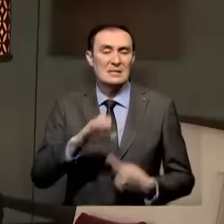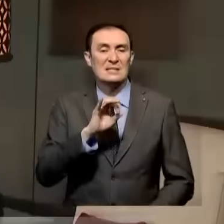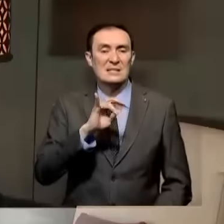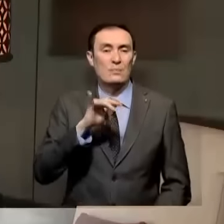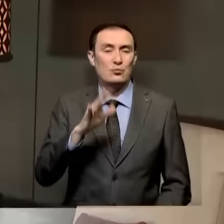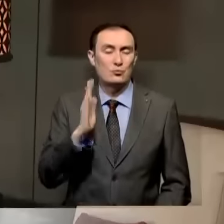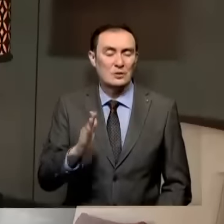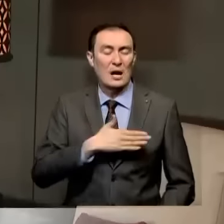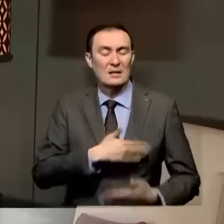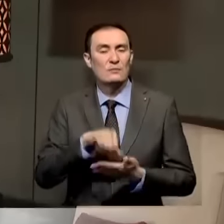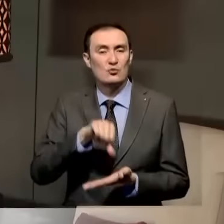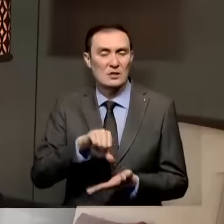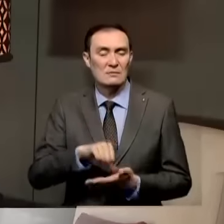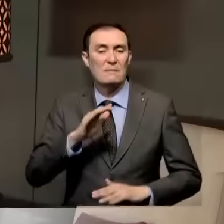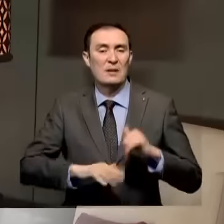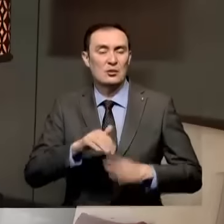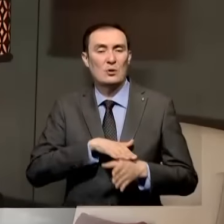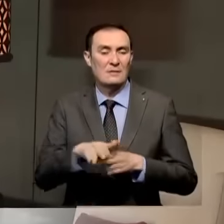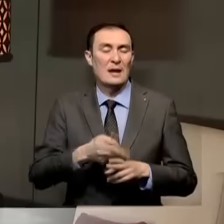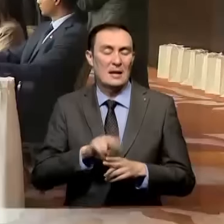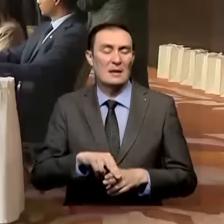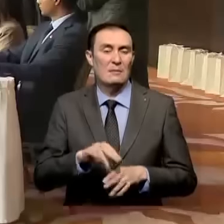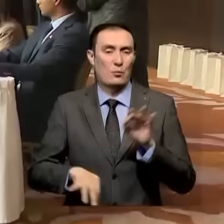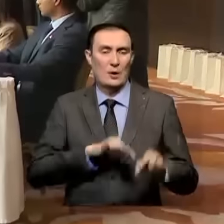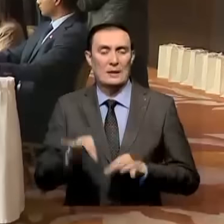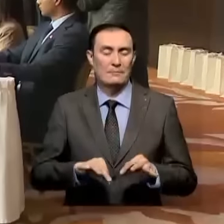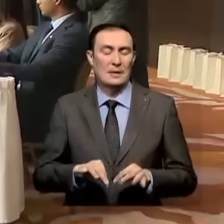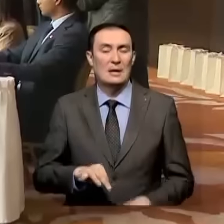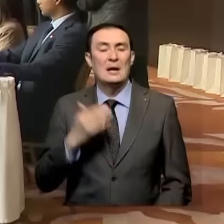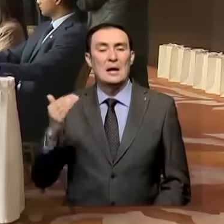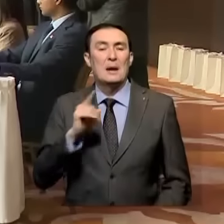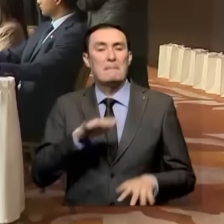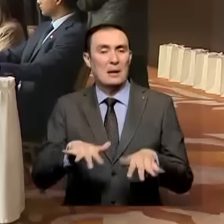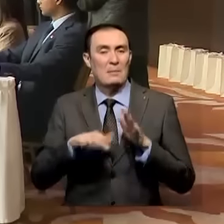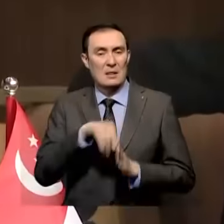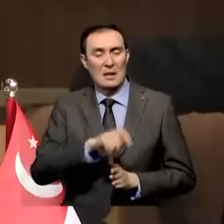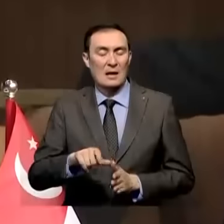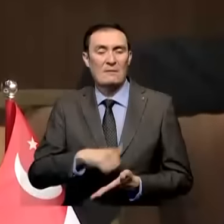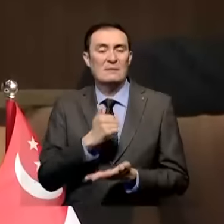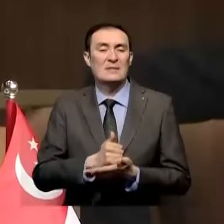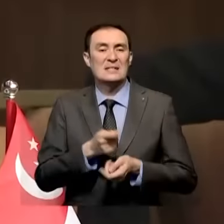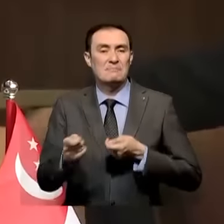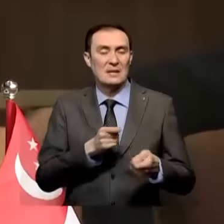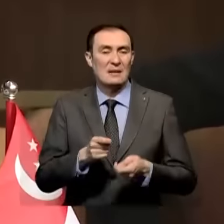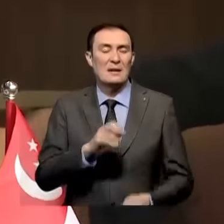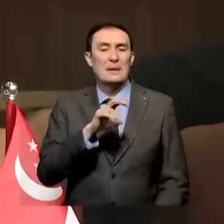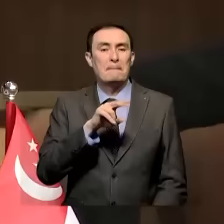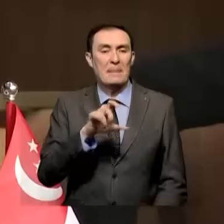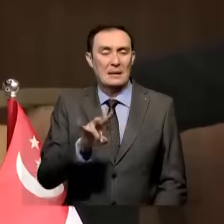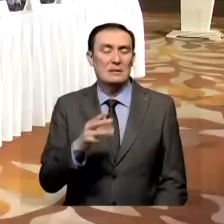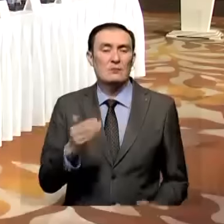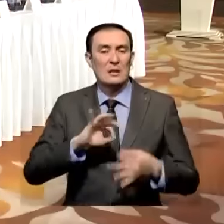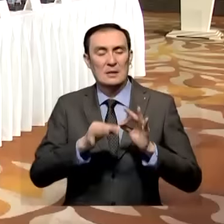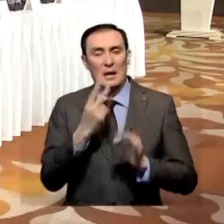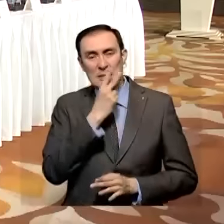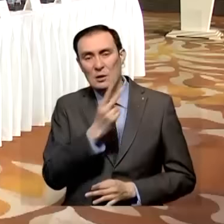активно вовлечен в практическую реализацию данного проекта. Сингапурские парламентарии во главе со спикером Сиа Киань Пеном сегодня